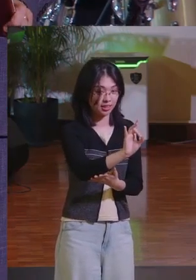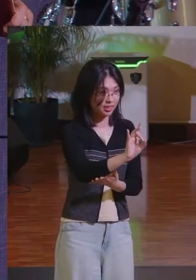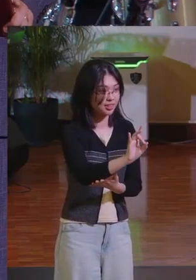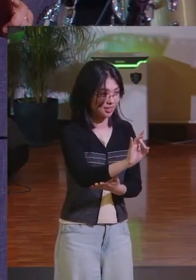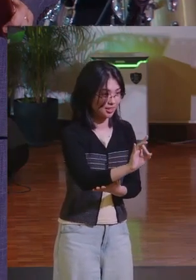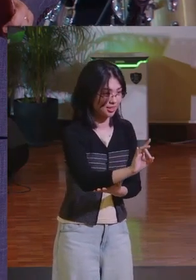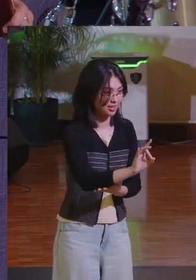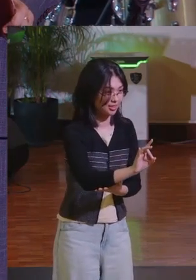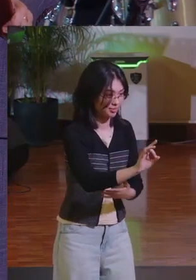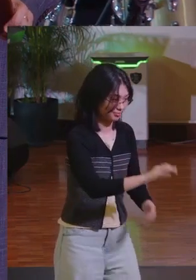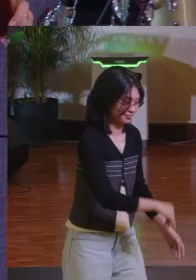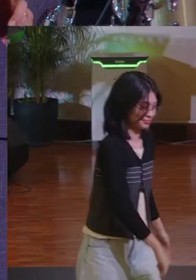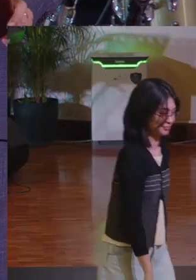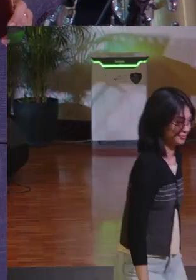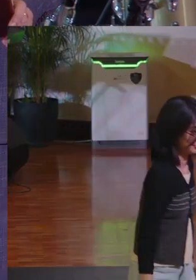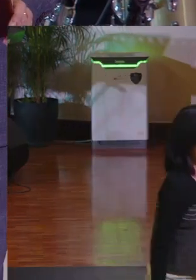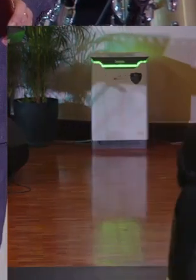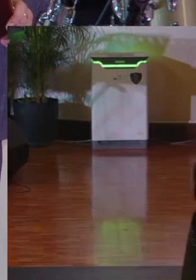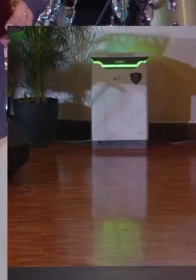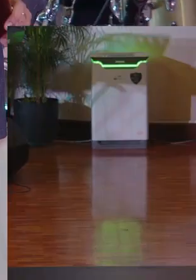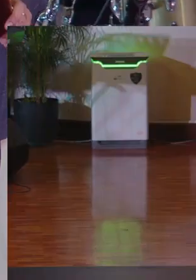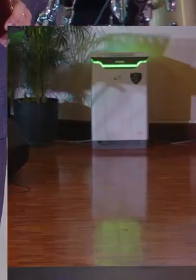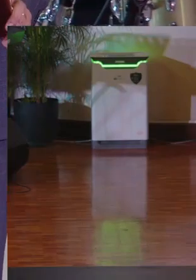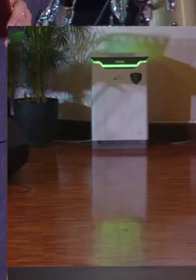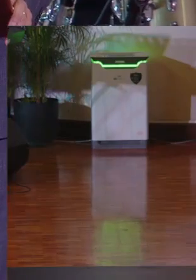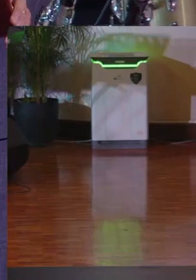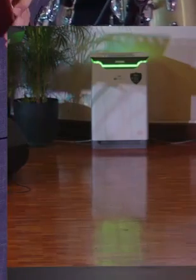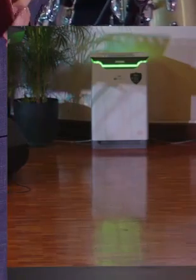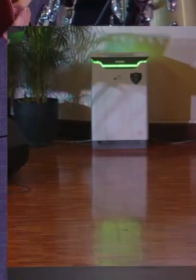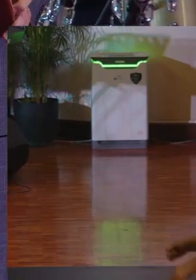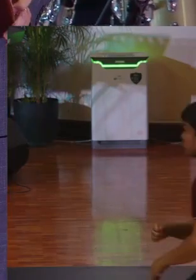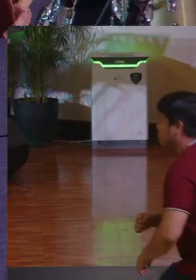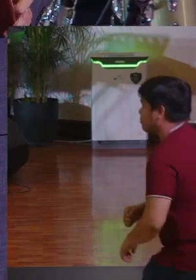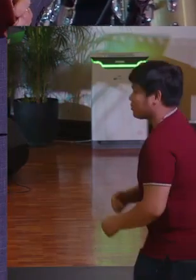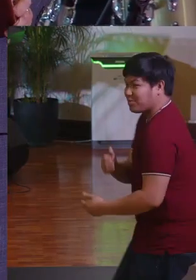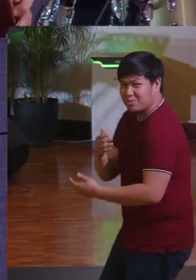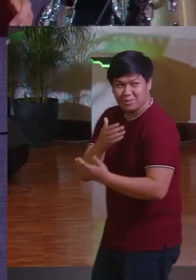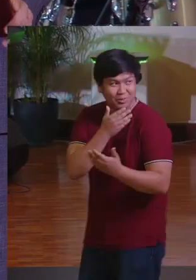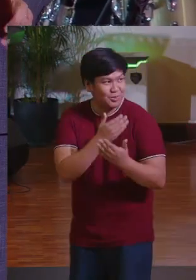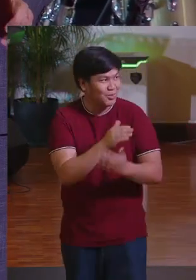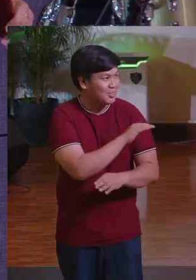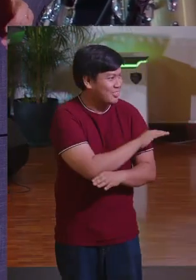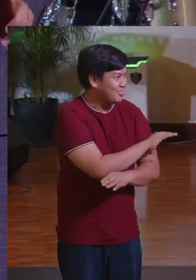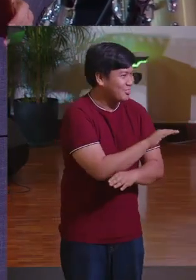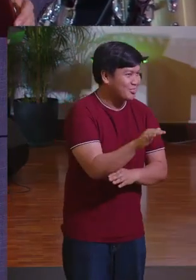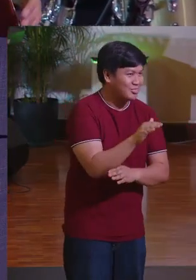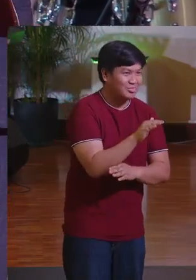verse 8. May kapangyarihan ng Diyos na pangunahan, hindi lamang po